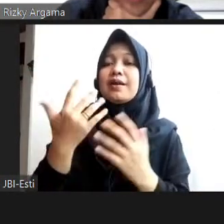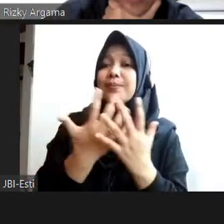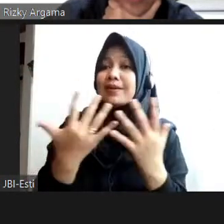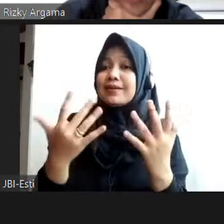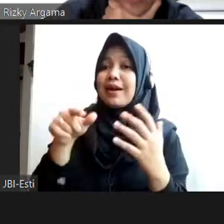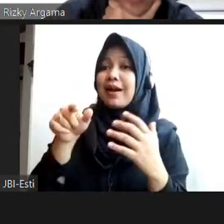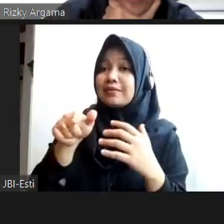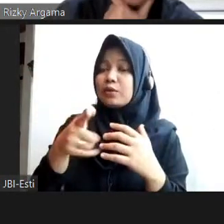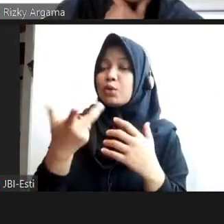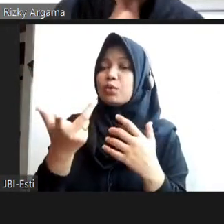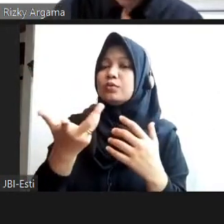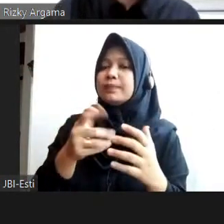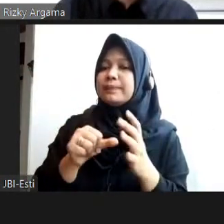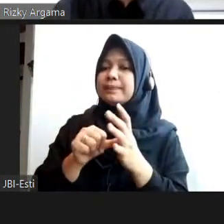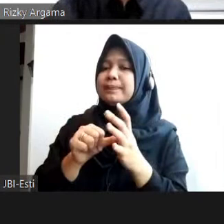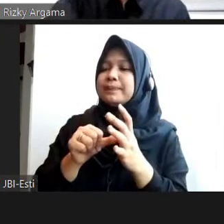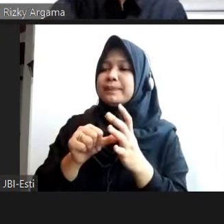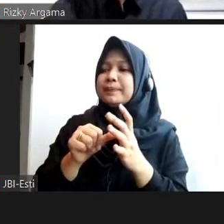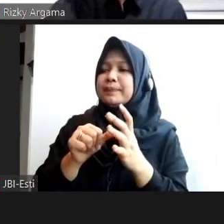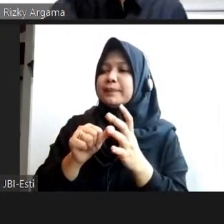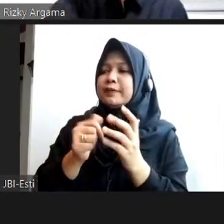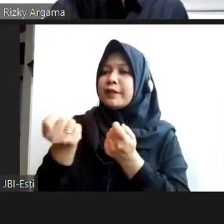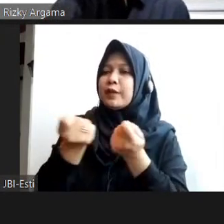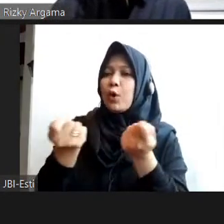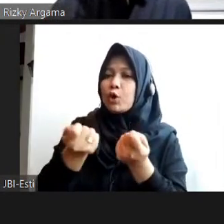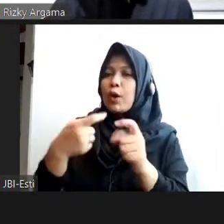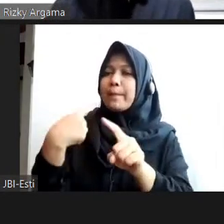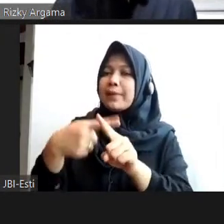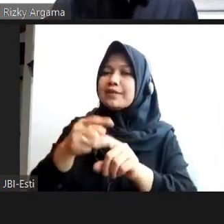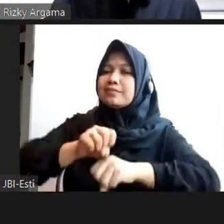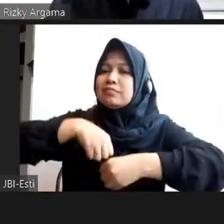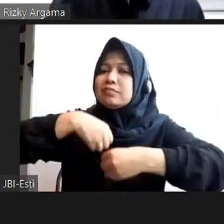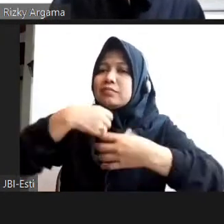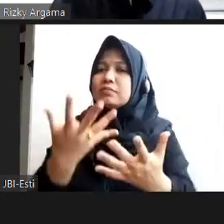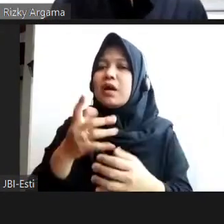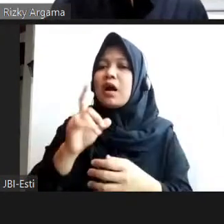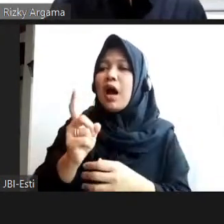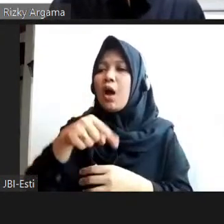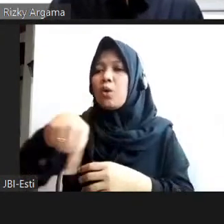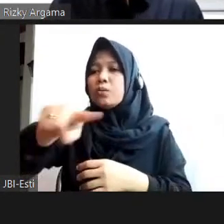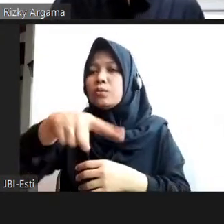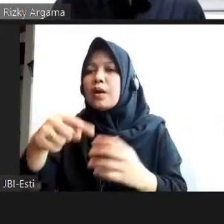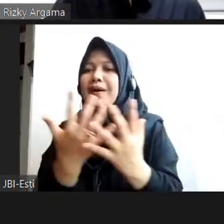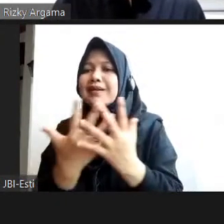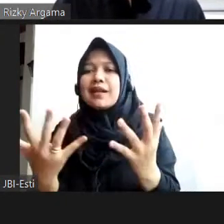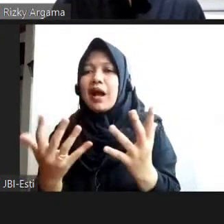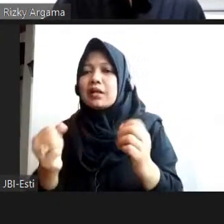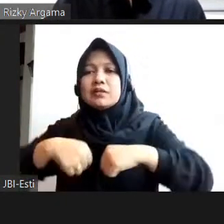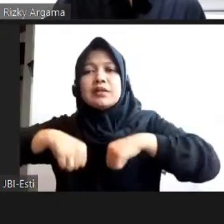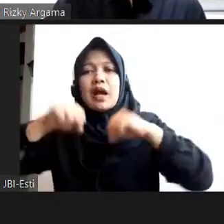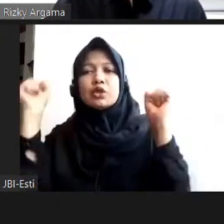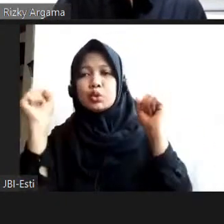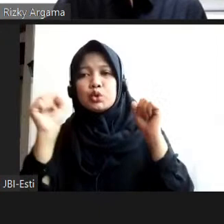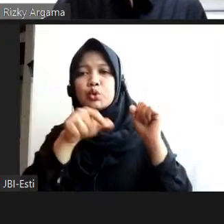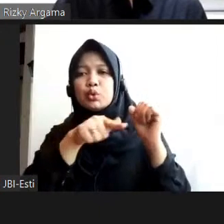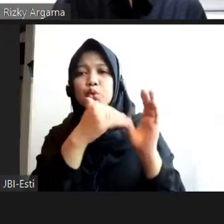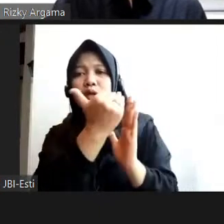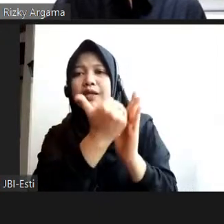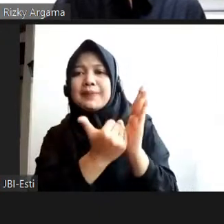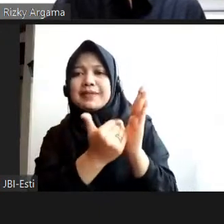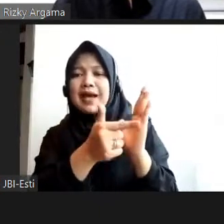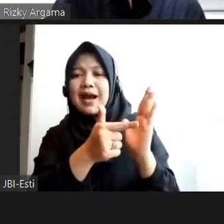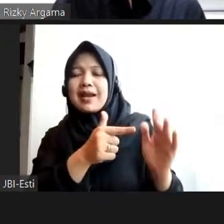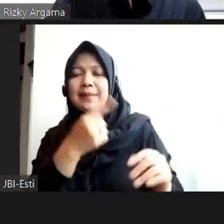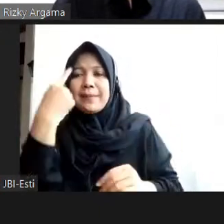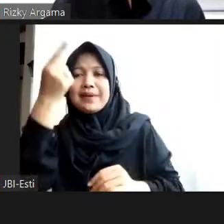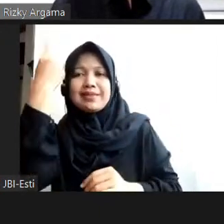bentuk ketidaksetujuan, ketidaksepakatan masyarakat itu sendiri terhadap kebijakan yang diberikan oleh